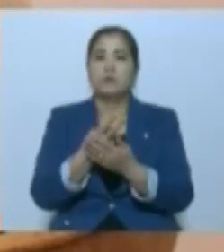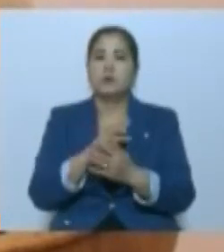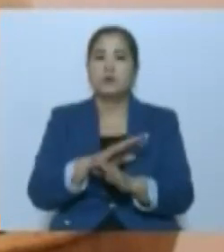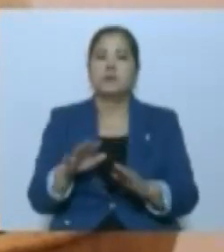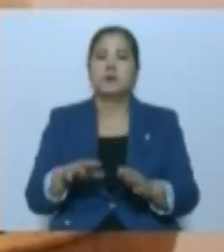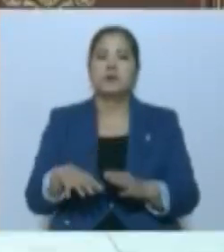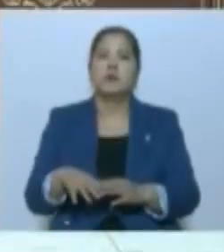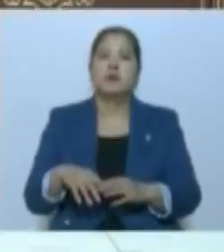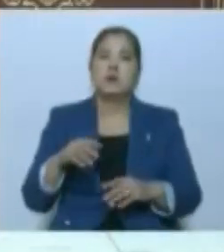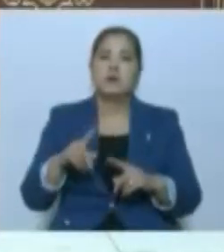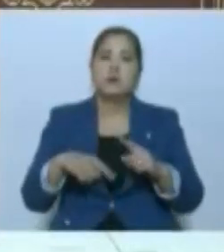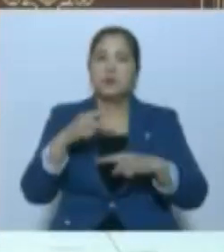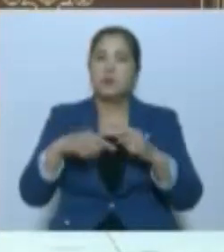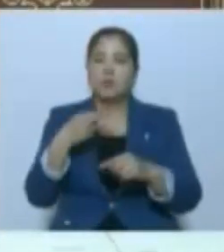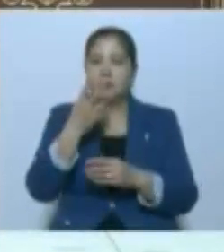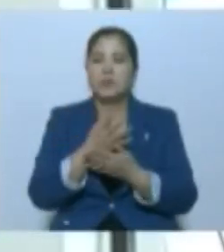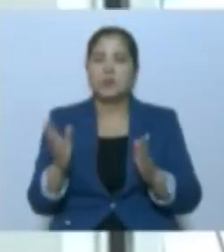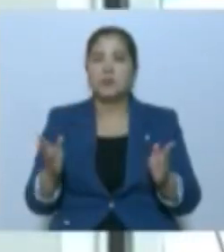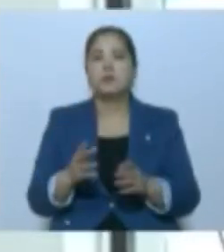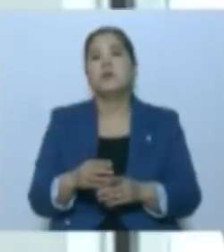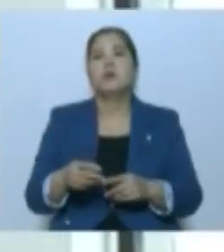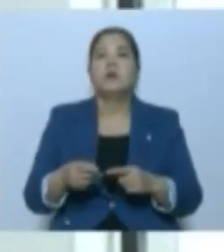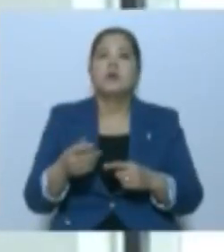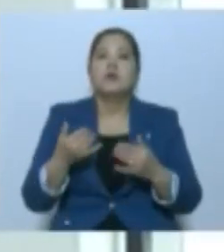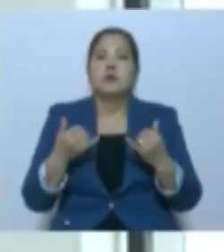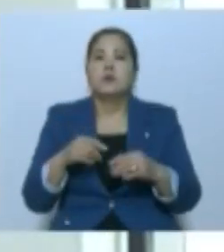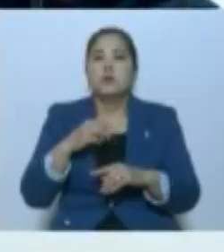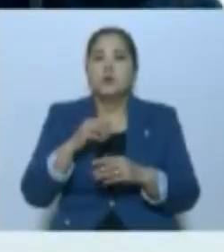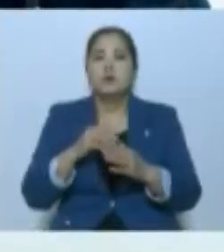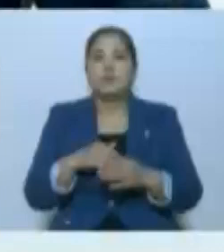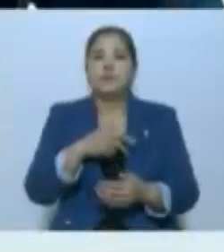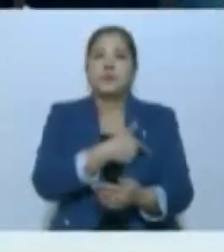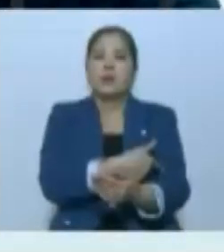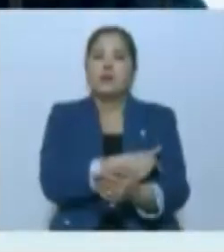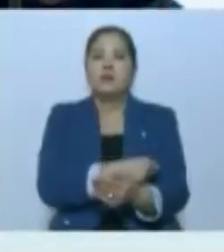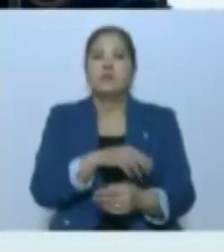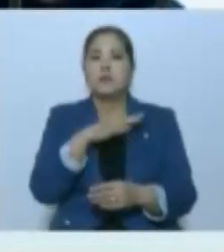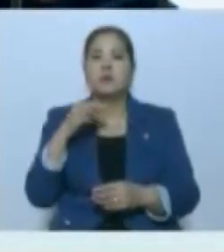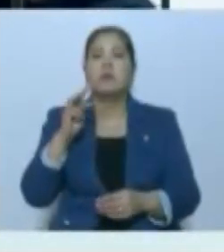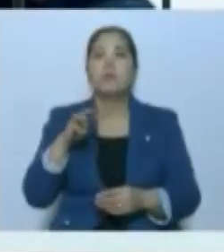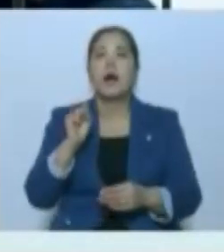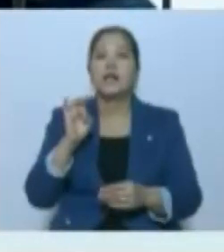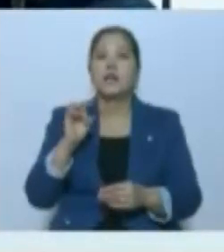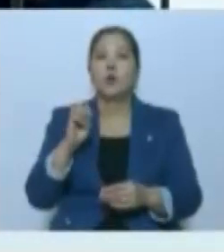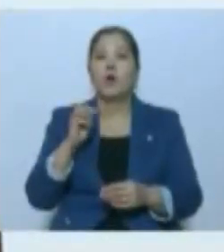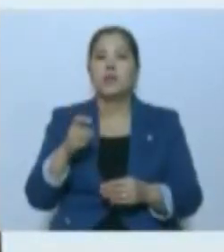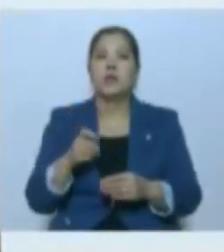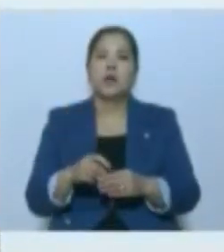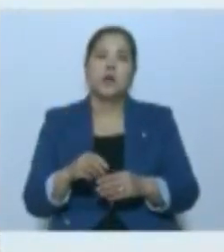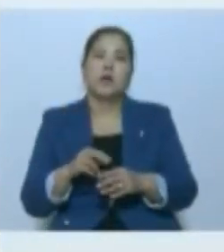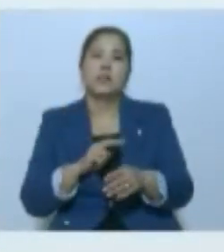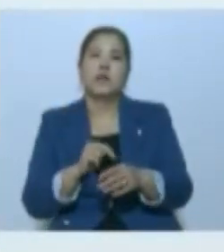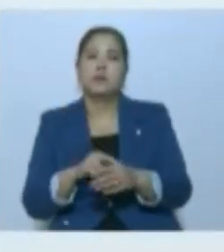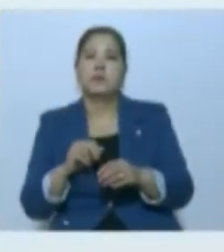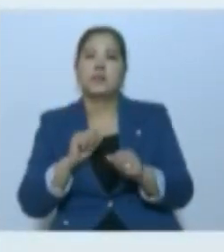артымдағылар көрмесеген деймін. Былтыр өңір полицейлері заңсыз айналымнан шығарған есірткінің басым бөлігі марихуана. Сондай-ақ тәртіп сақшылары